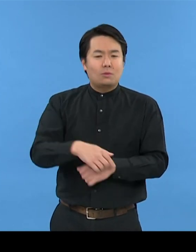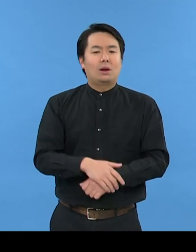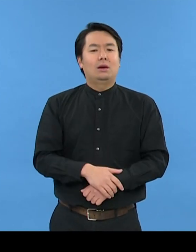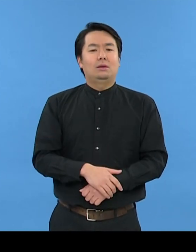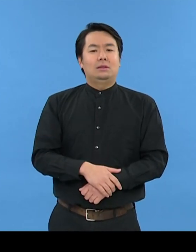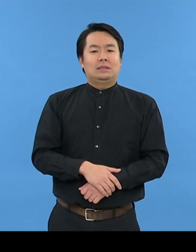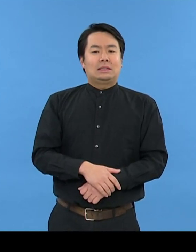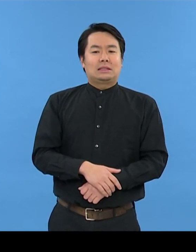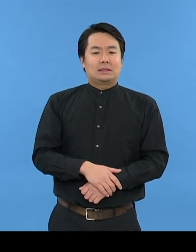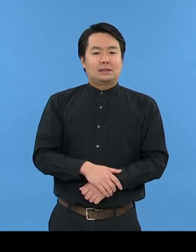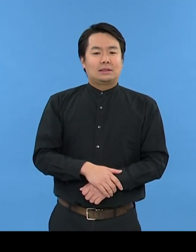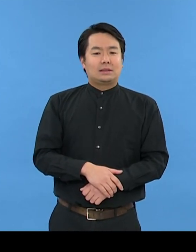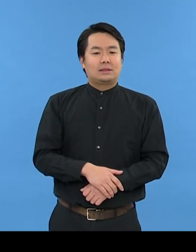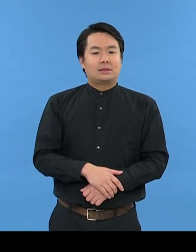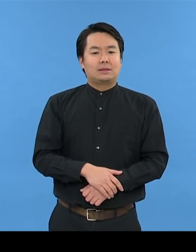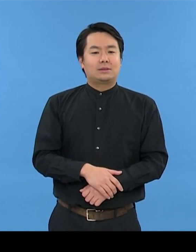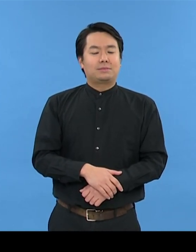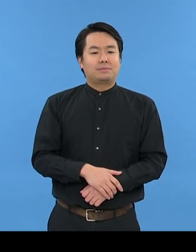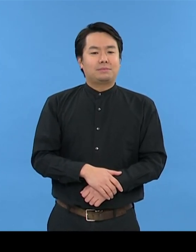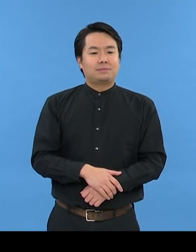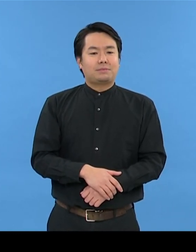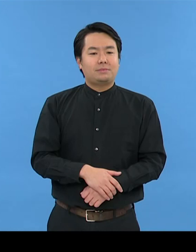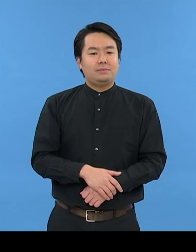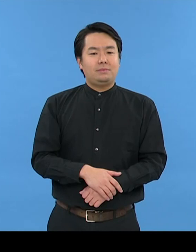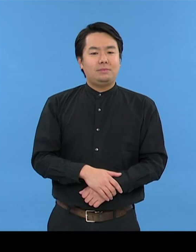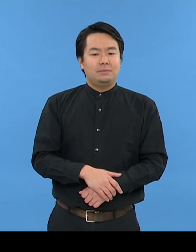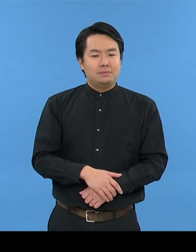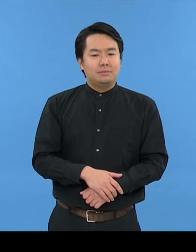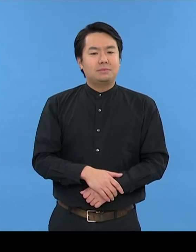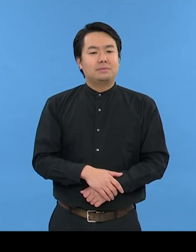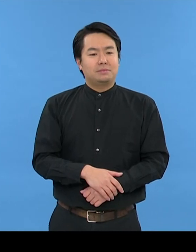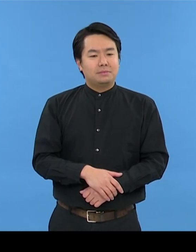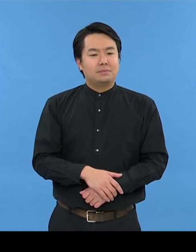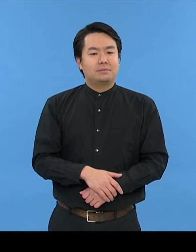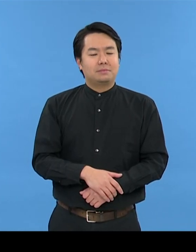非使用者の方々は